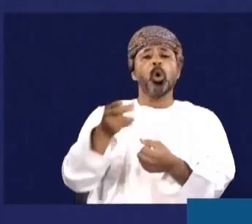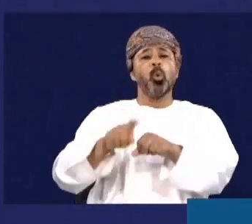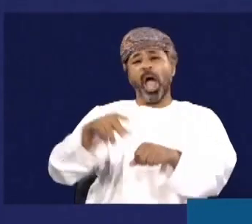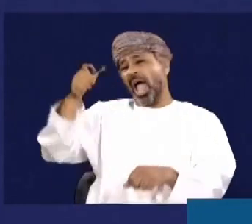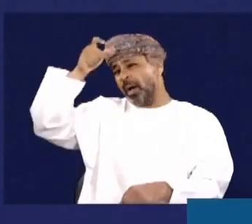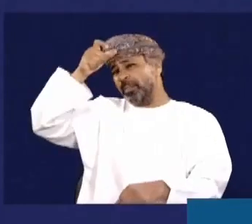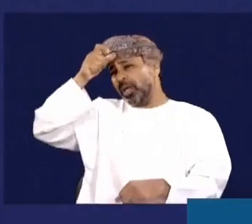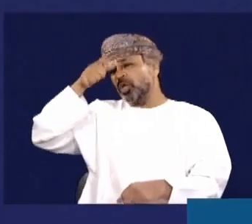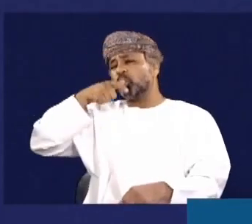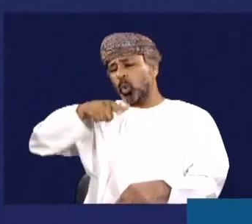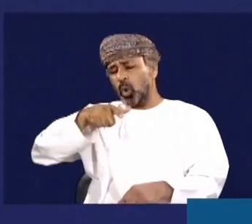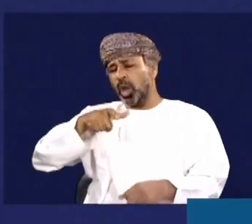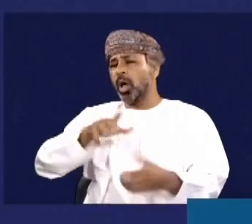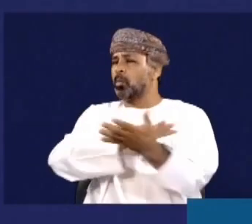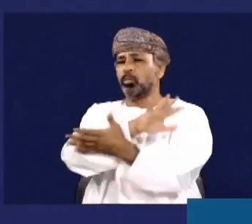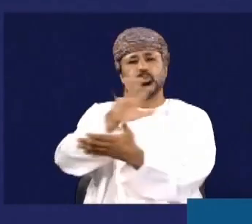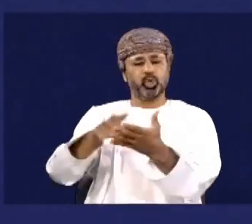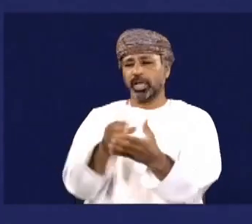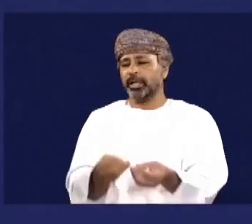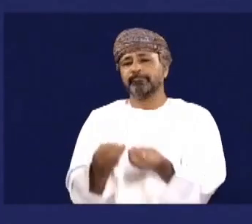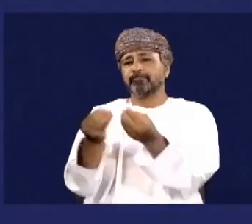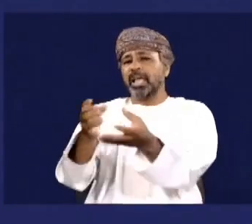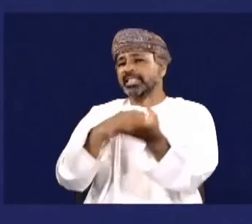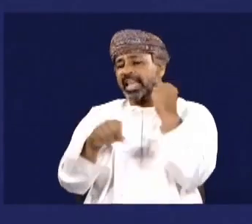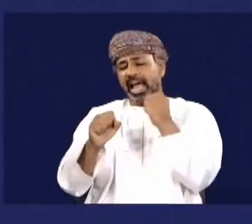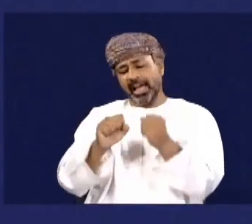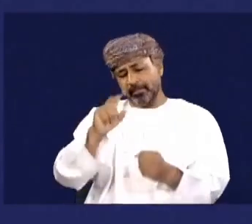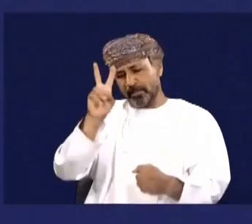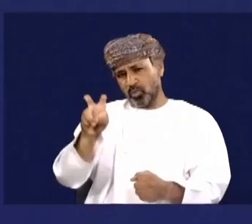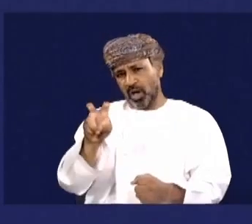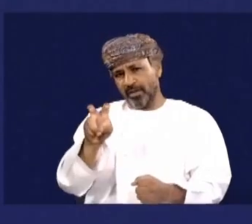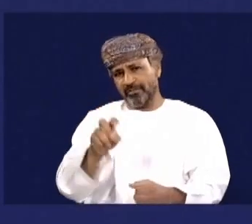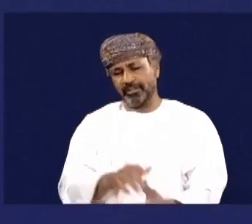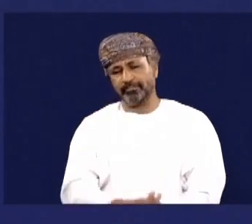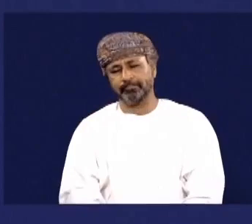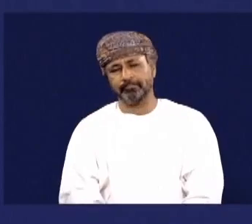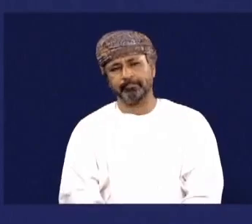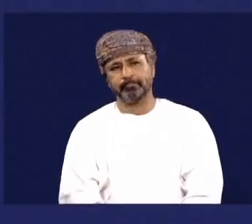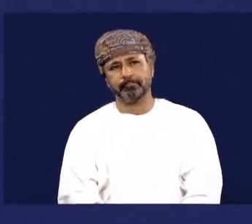من الانعكاسات السلبية للقرار.